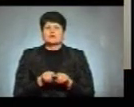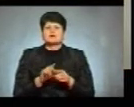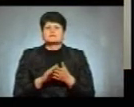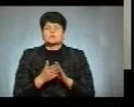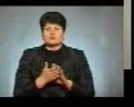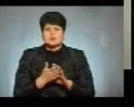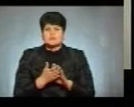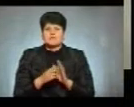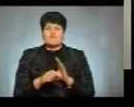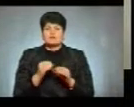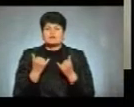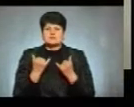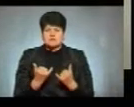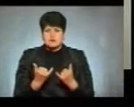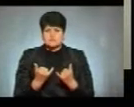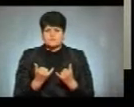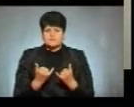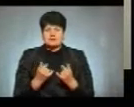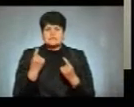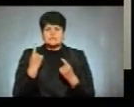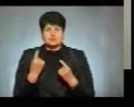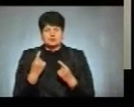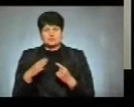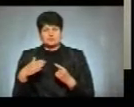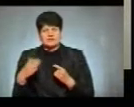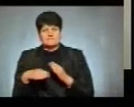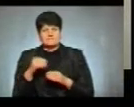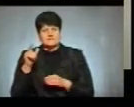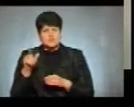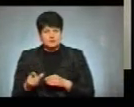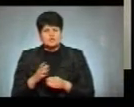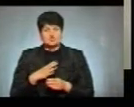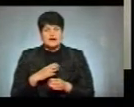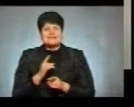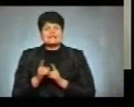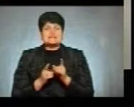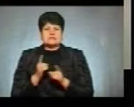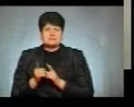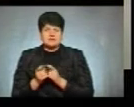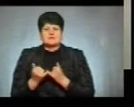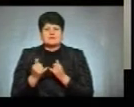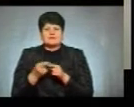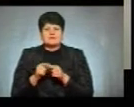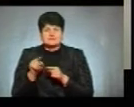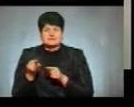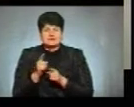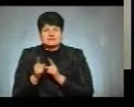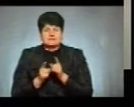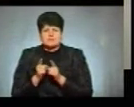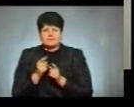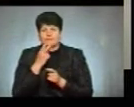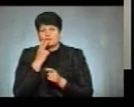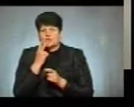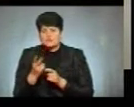ситуація власне у виборах зараз? Тому що з іншого боку, виборець він очікує змін. І заради цих змін, от проявляється, в нас